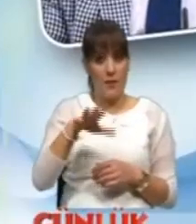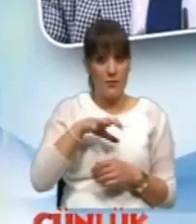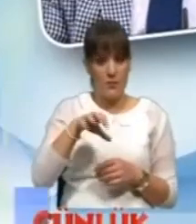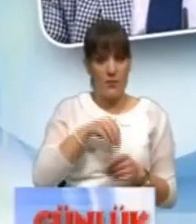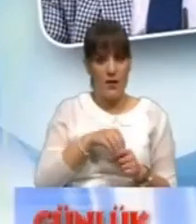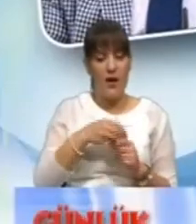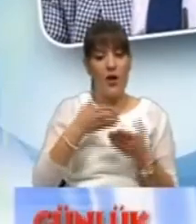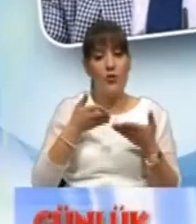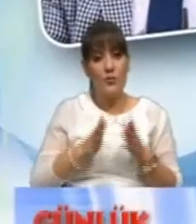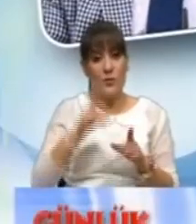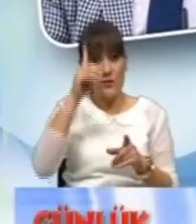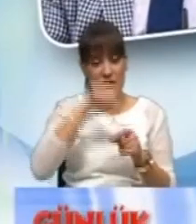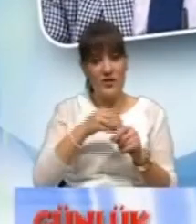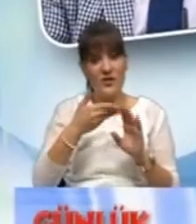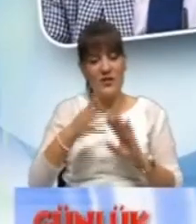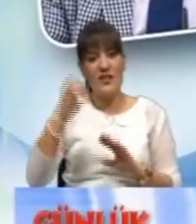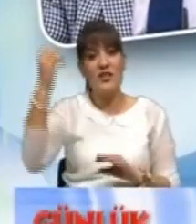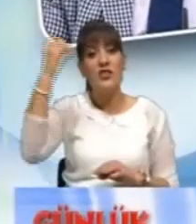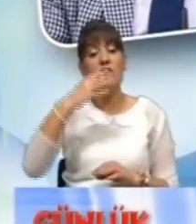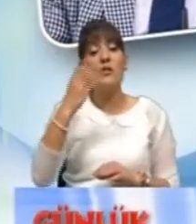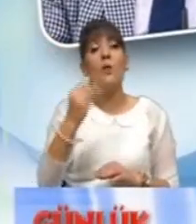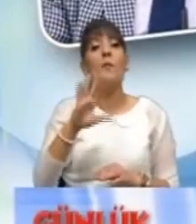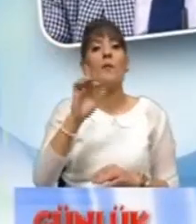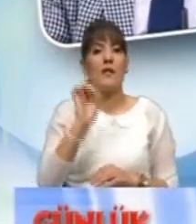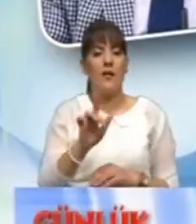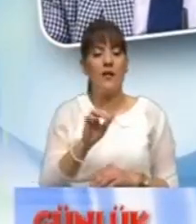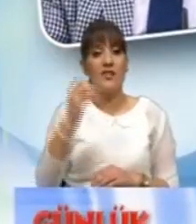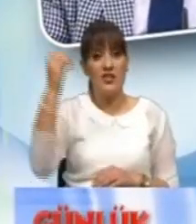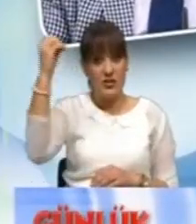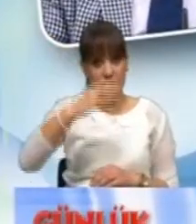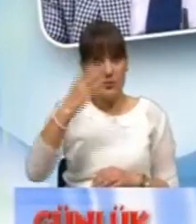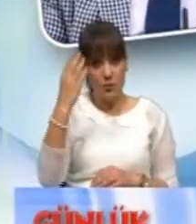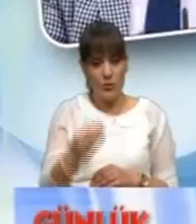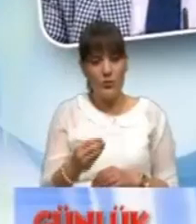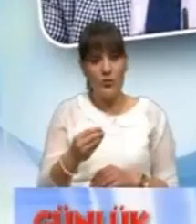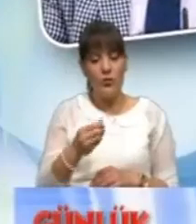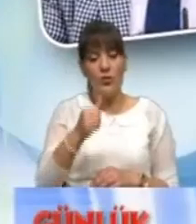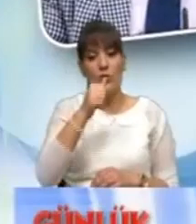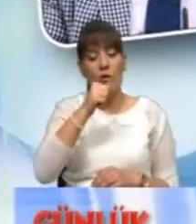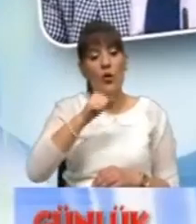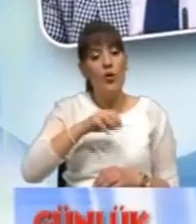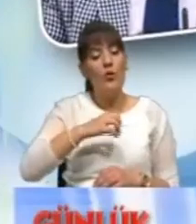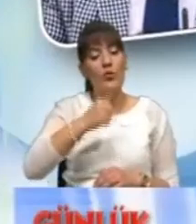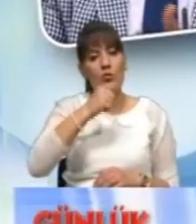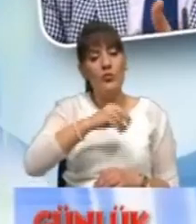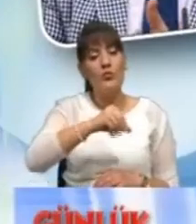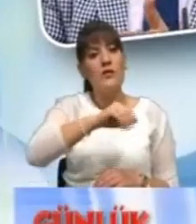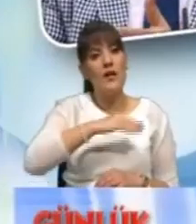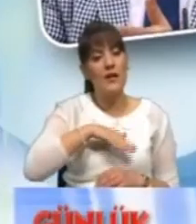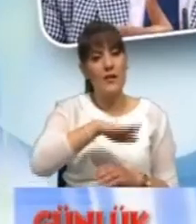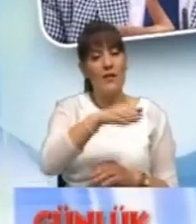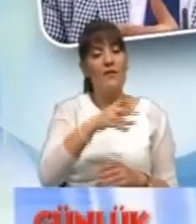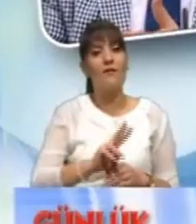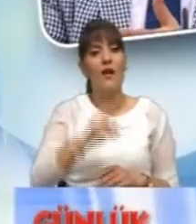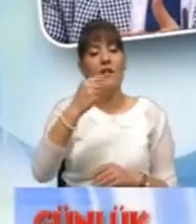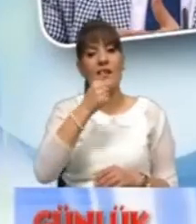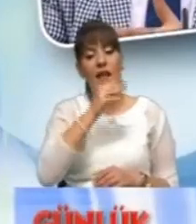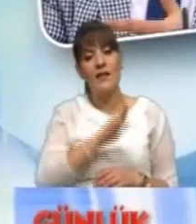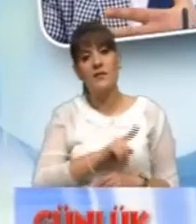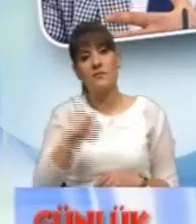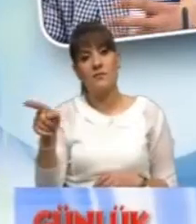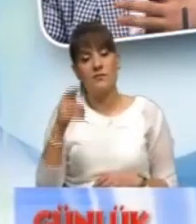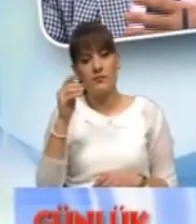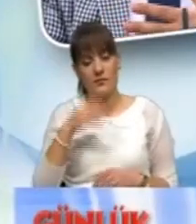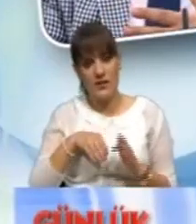yumurtlamak için çıkarken ışık görmemeleri gerekiyor. Işık görürse kumsala çıkmaktan vazgeçiyor, denize geri dönüp gidiyor.